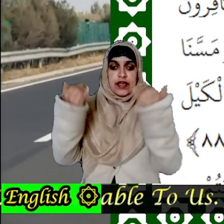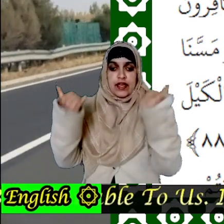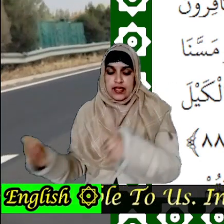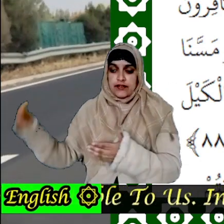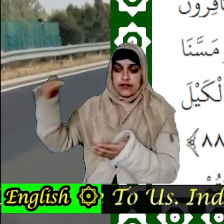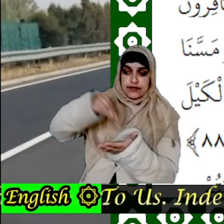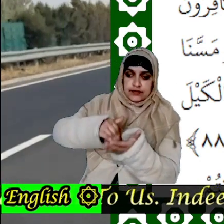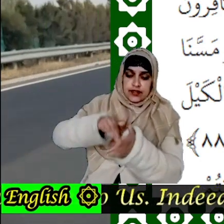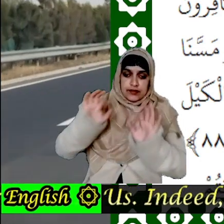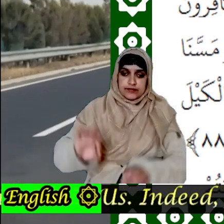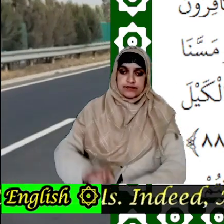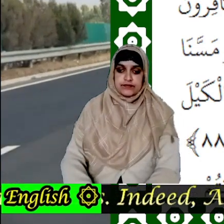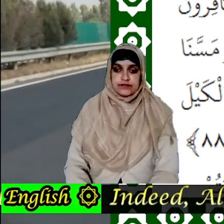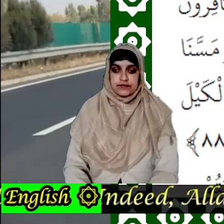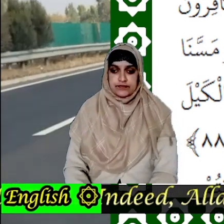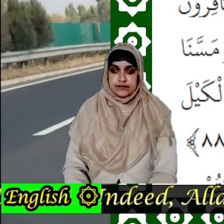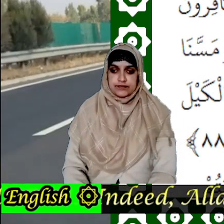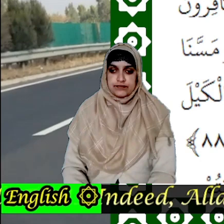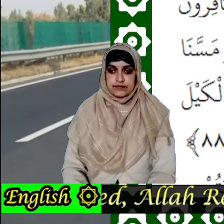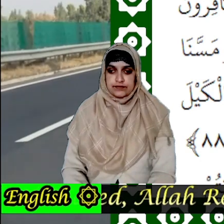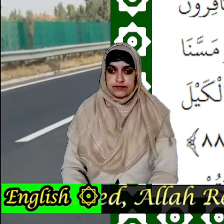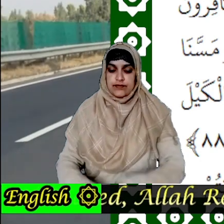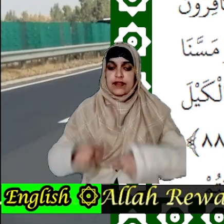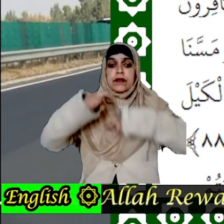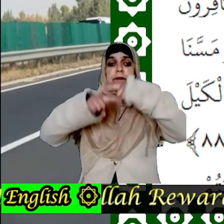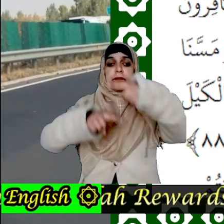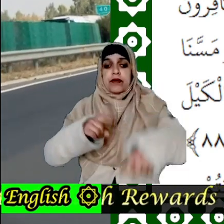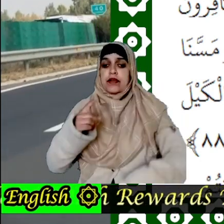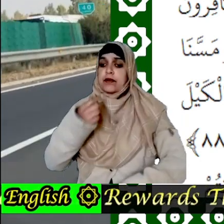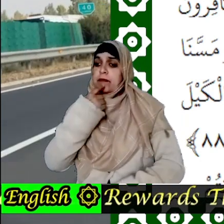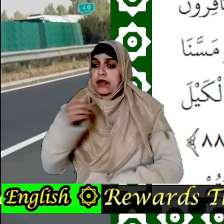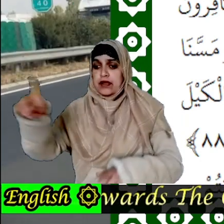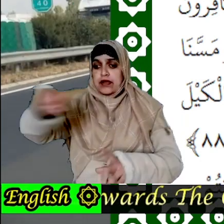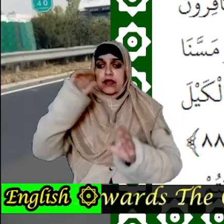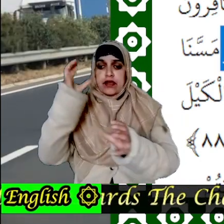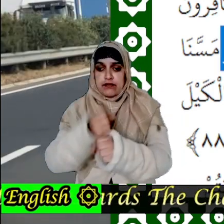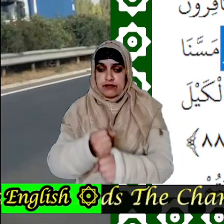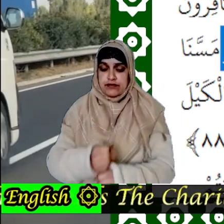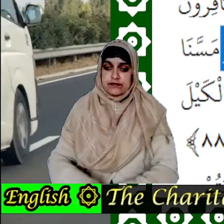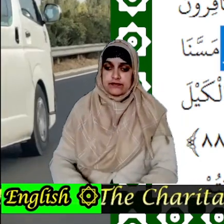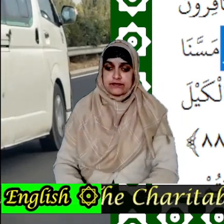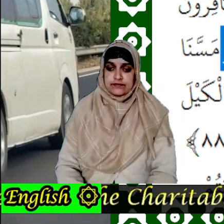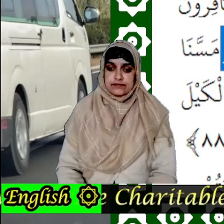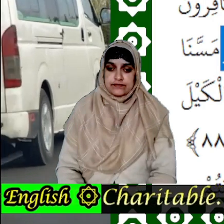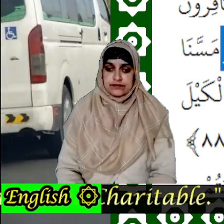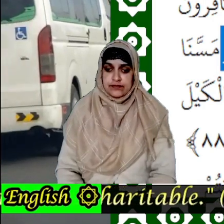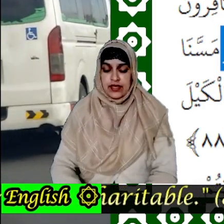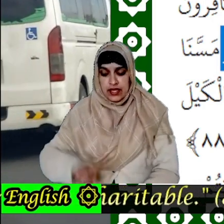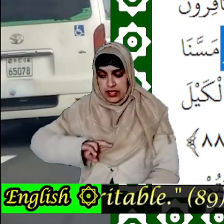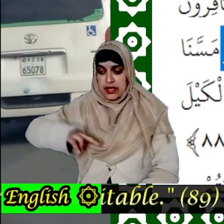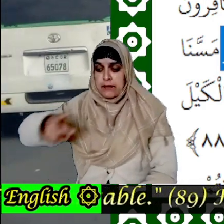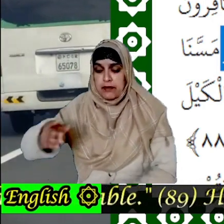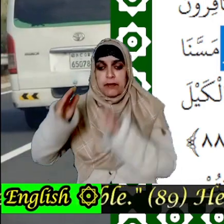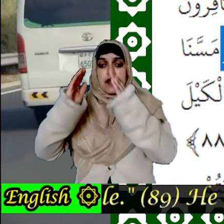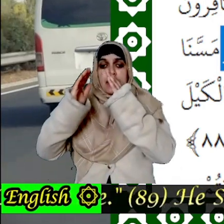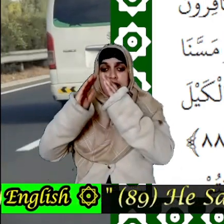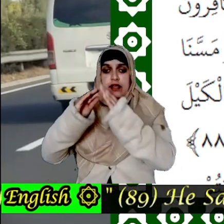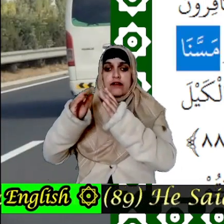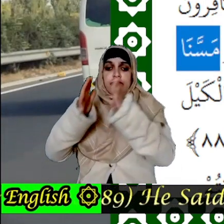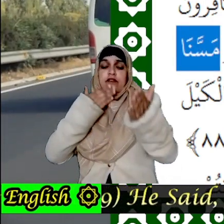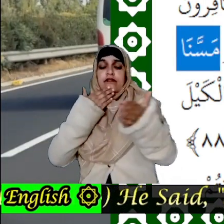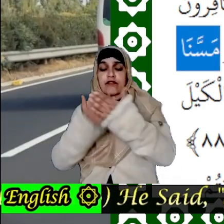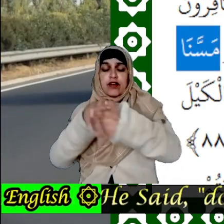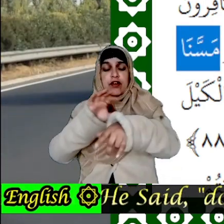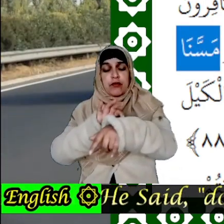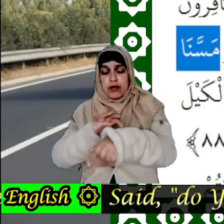فلما دخلوا عليه يوسف الرسينا يعني لقني قالوا يا أيها الذي بيان ما أنقوا